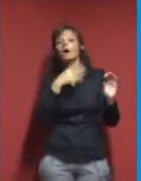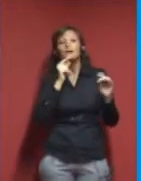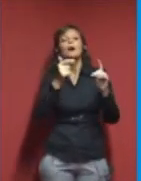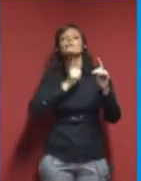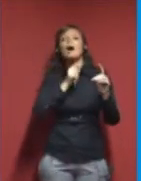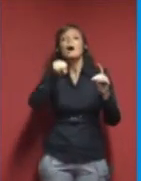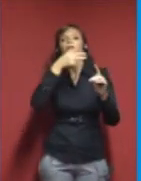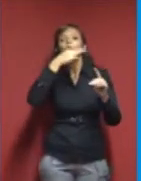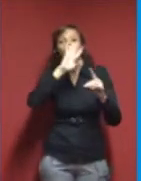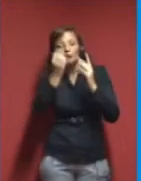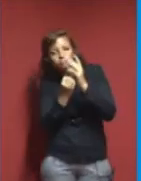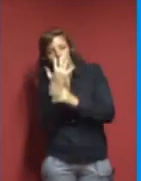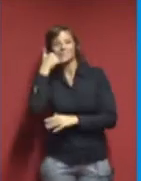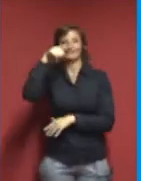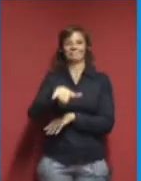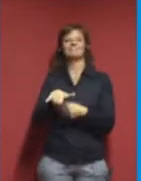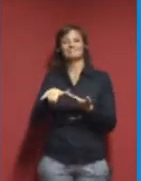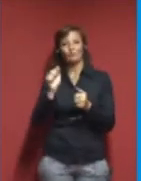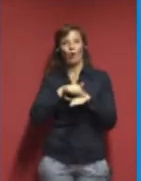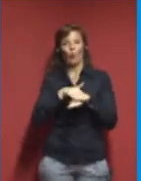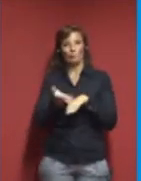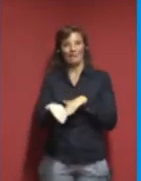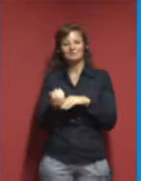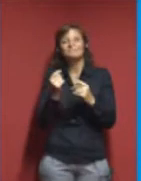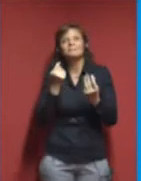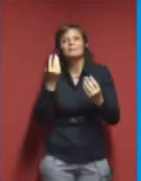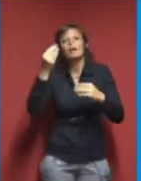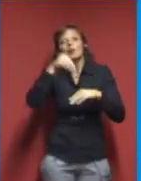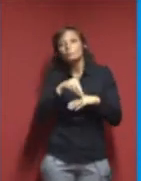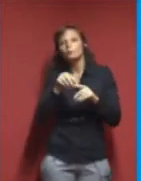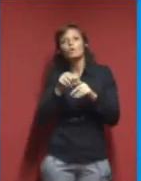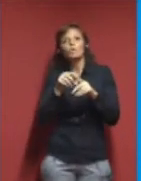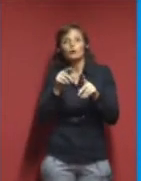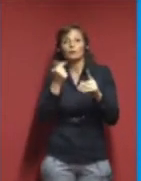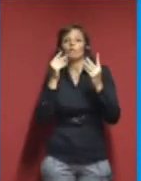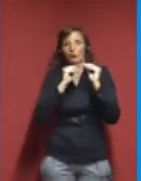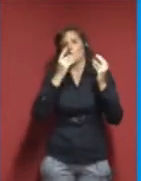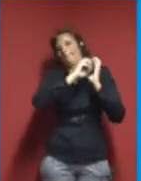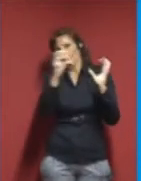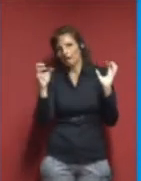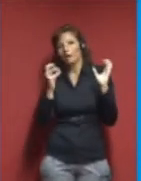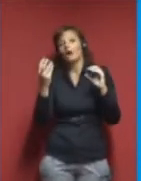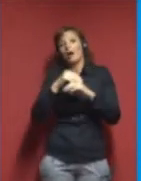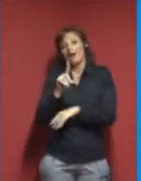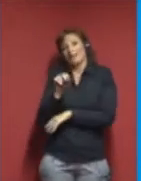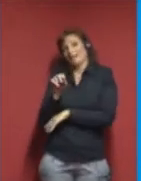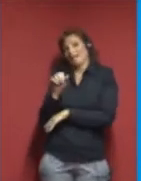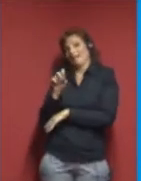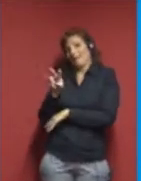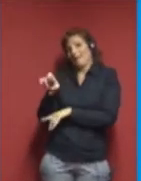gratuitamente questo oggetto. Oltre a fare appunto tutto ciò, Dave ha detto, poiché